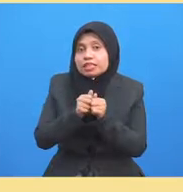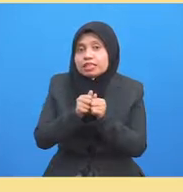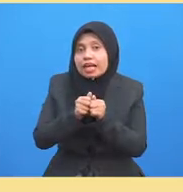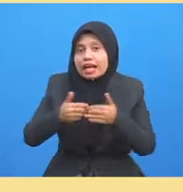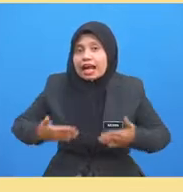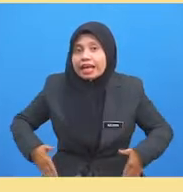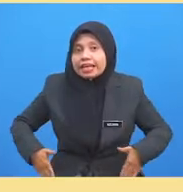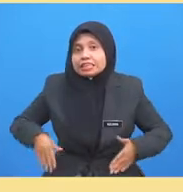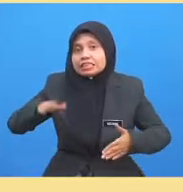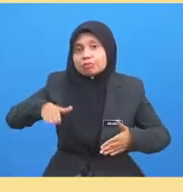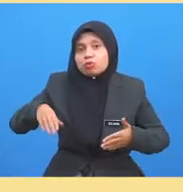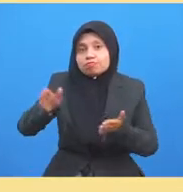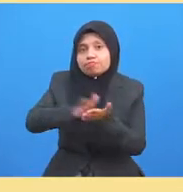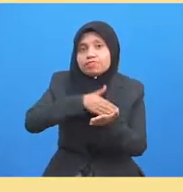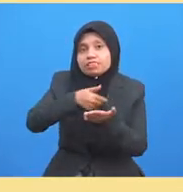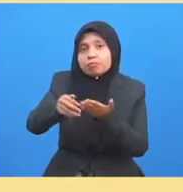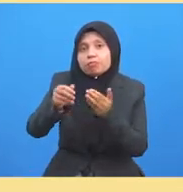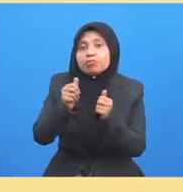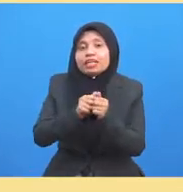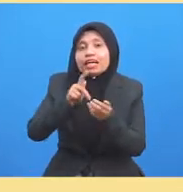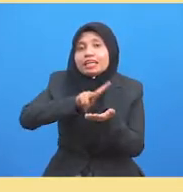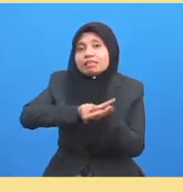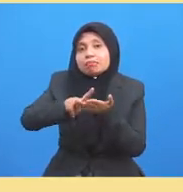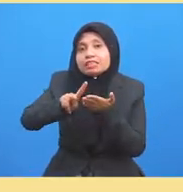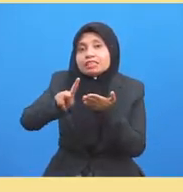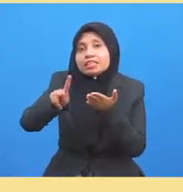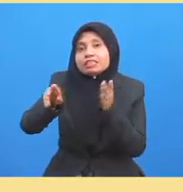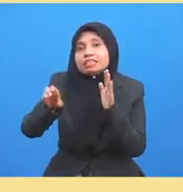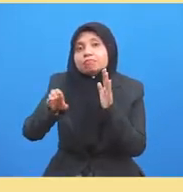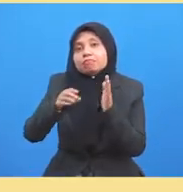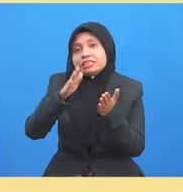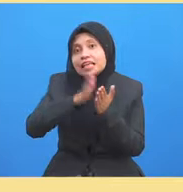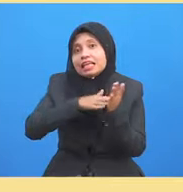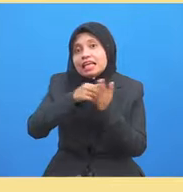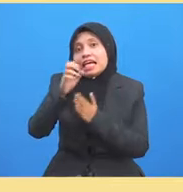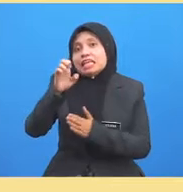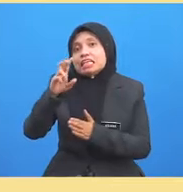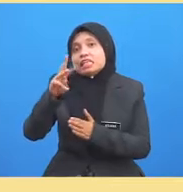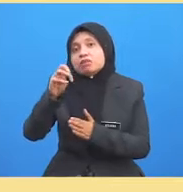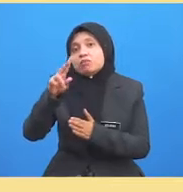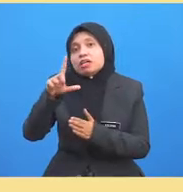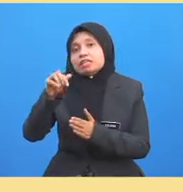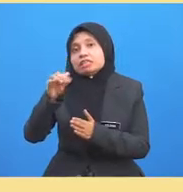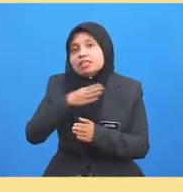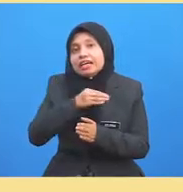disapu dengan kemasan seperti cat emulsi atau cat sembur.